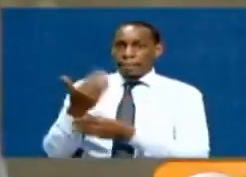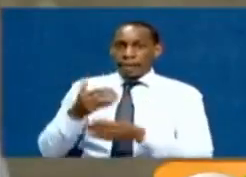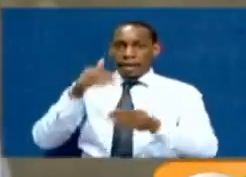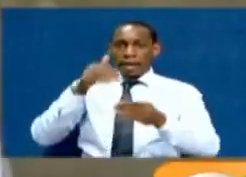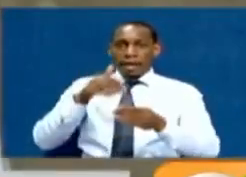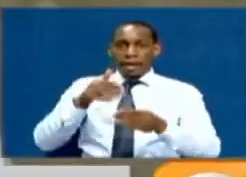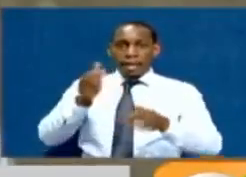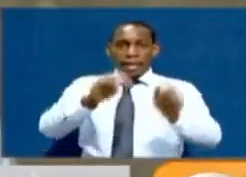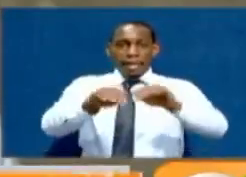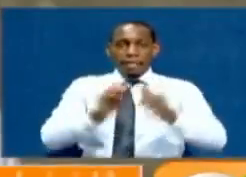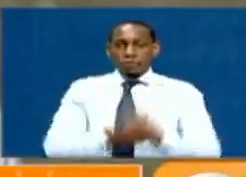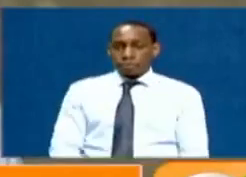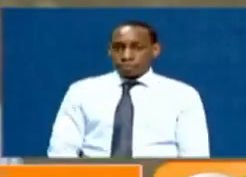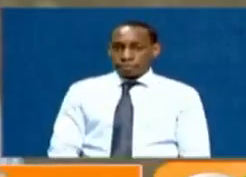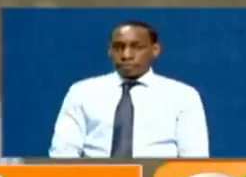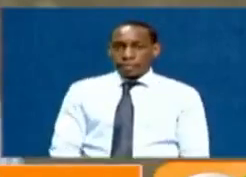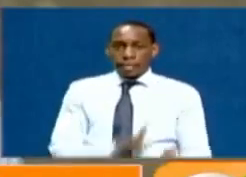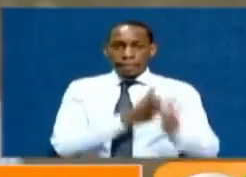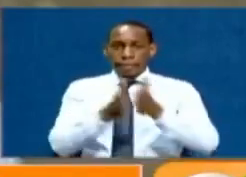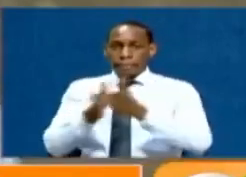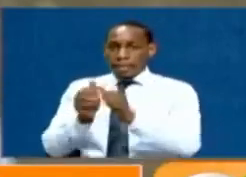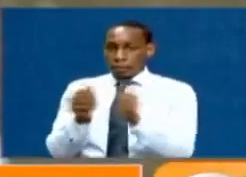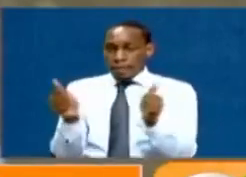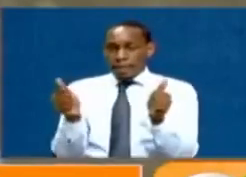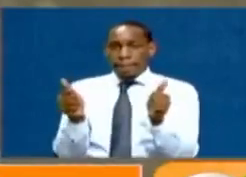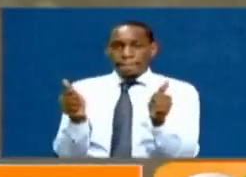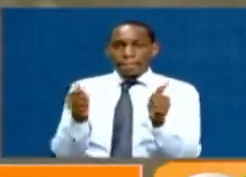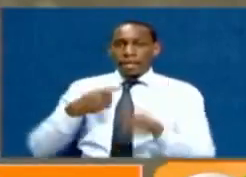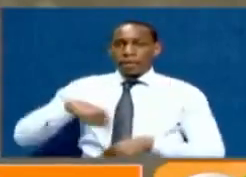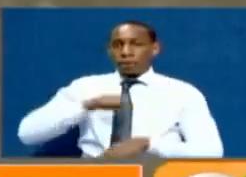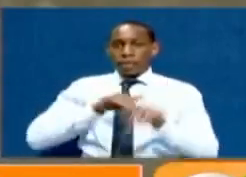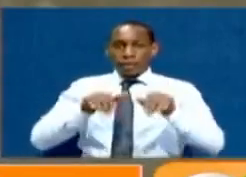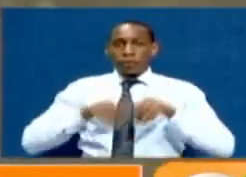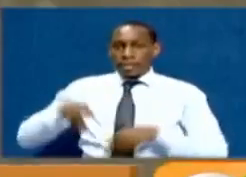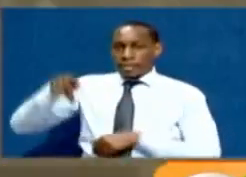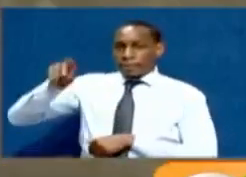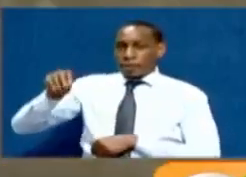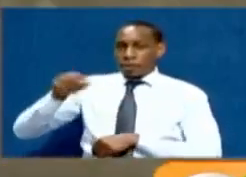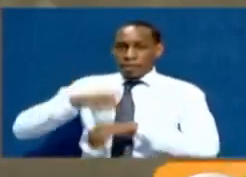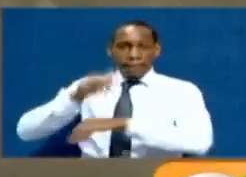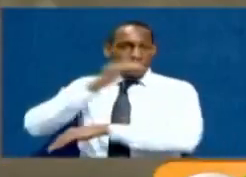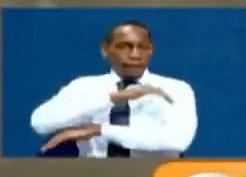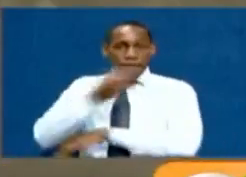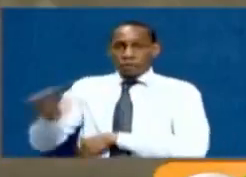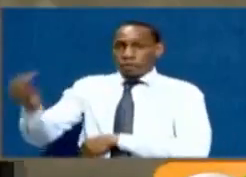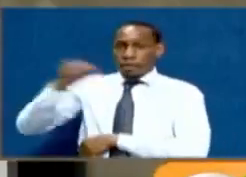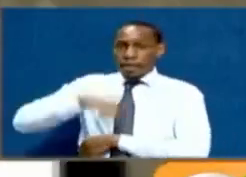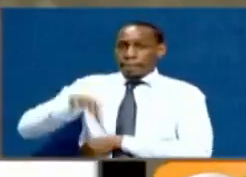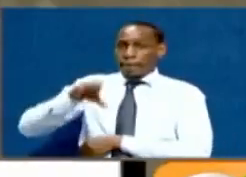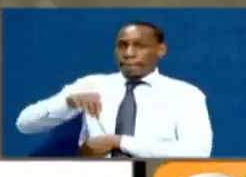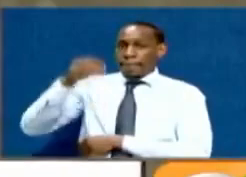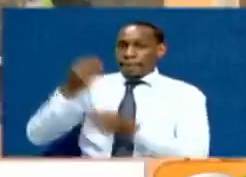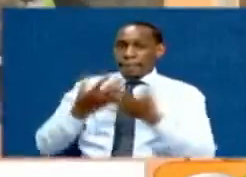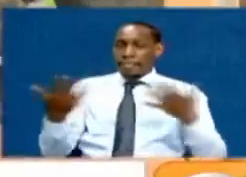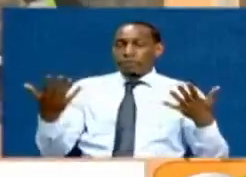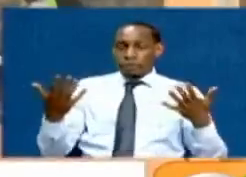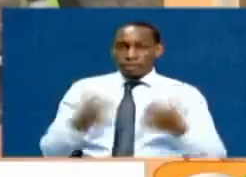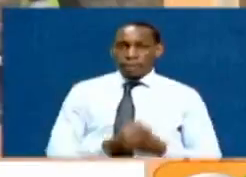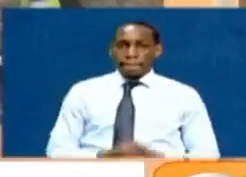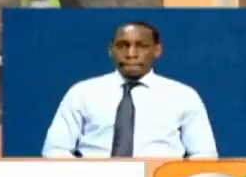papers. We have arranged them, so we're just waiting for the POs in the afternoon to come and pick the